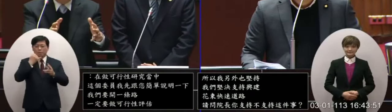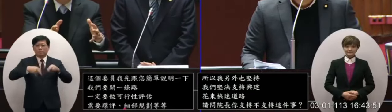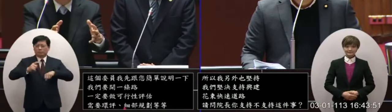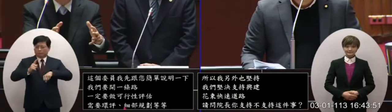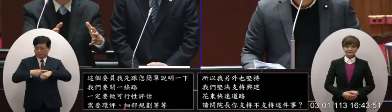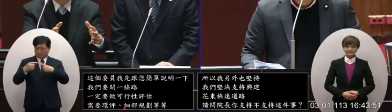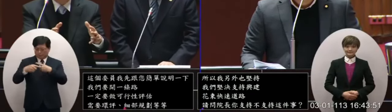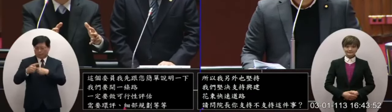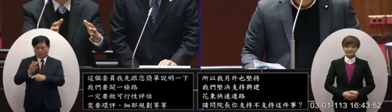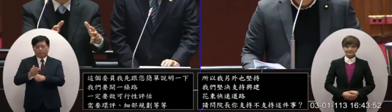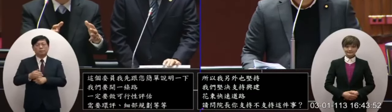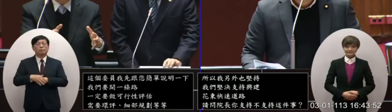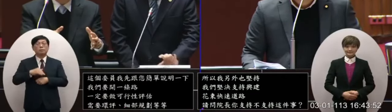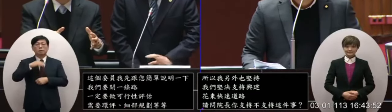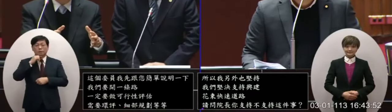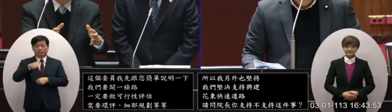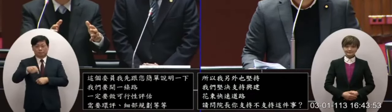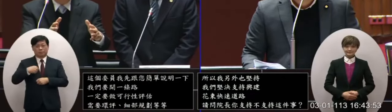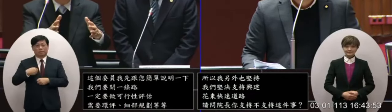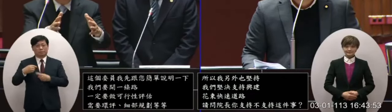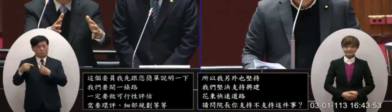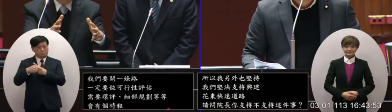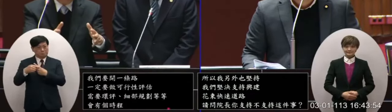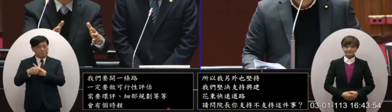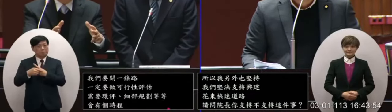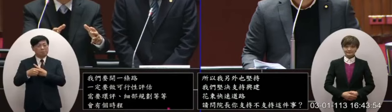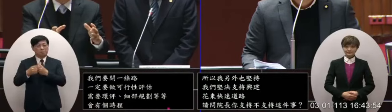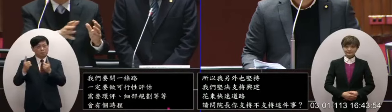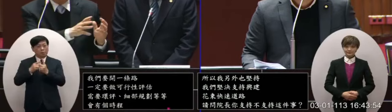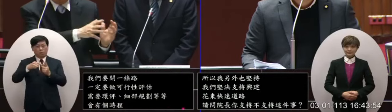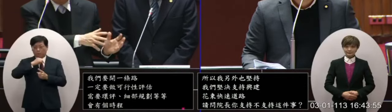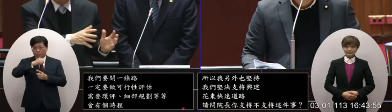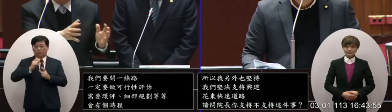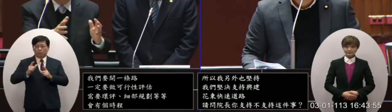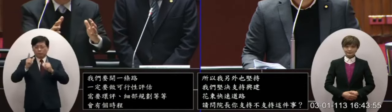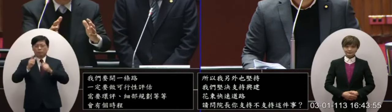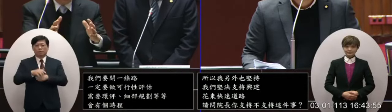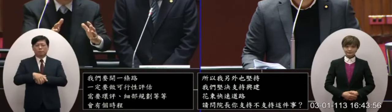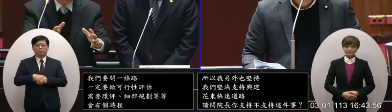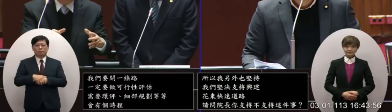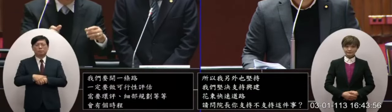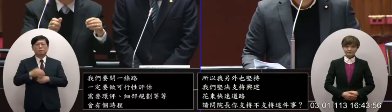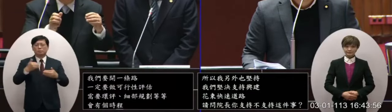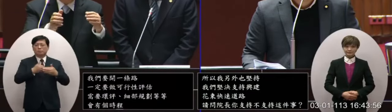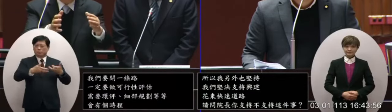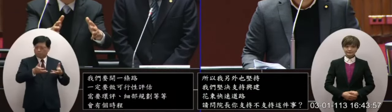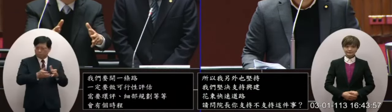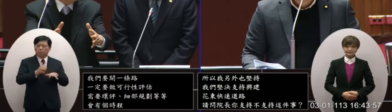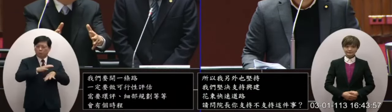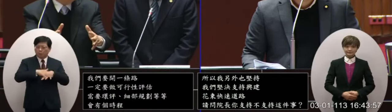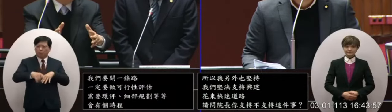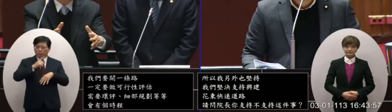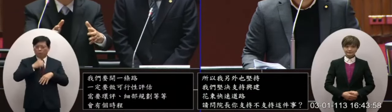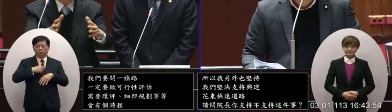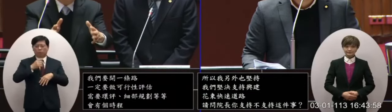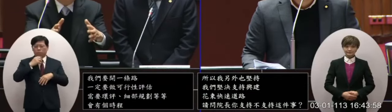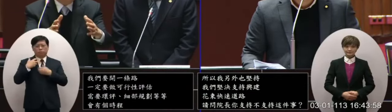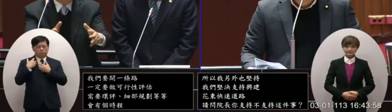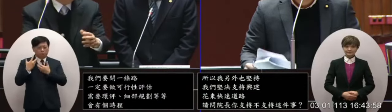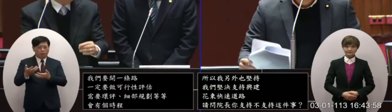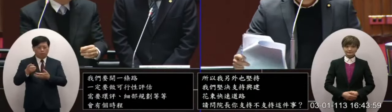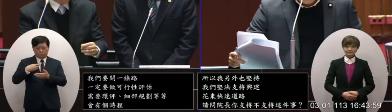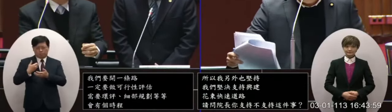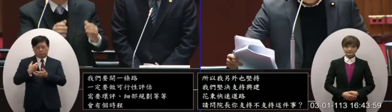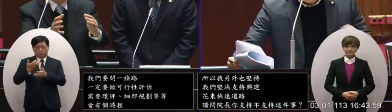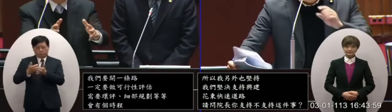研究这个阶段。那可行性研究呢，对台东的话，可能我们交通部呢都会给个可行性研究的相